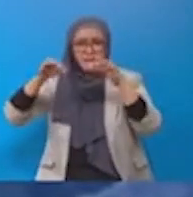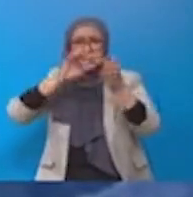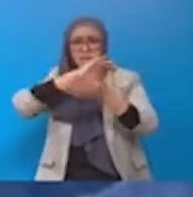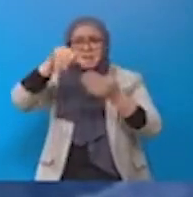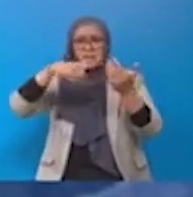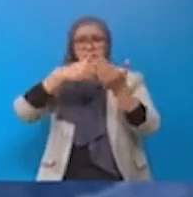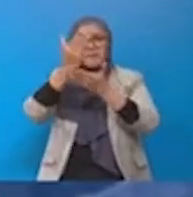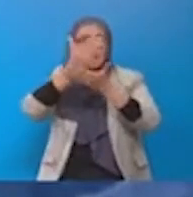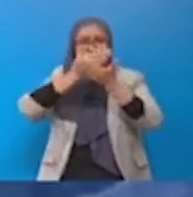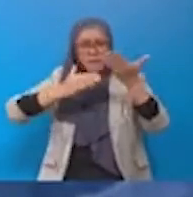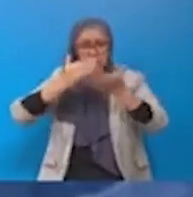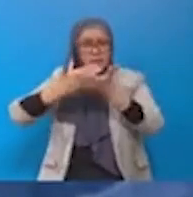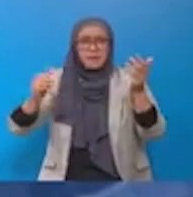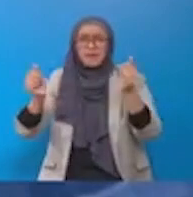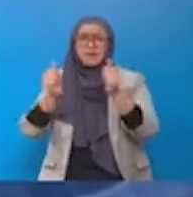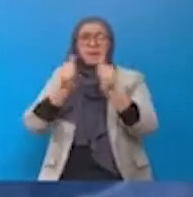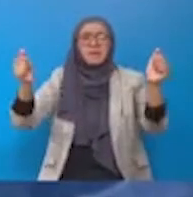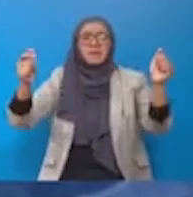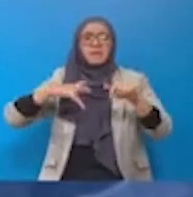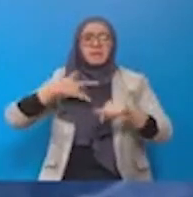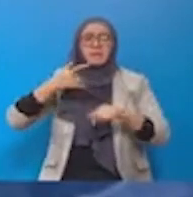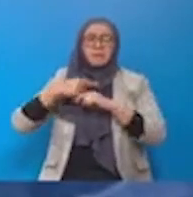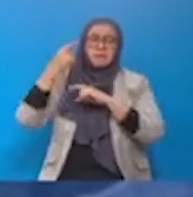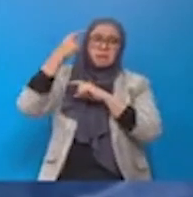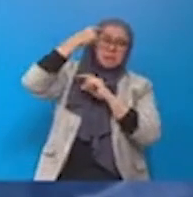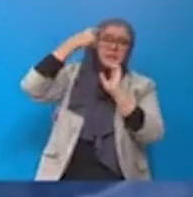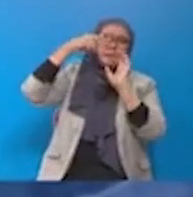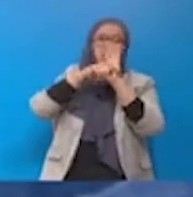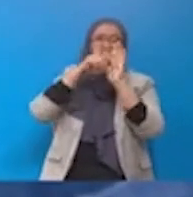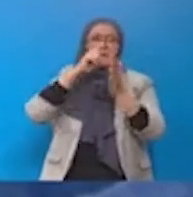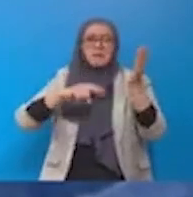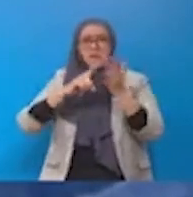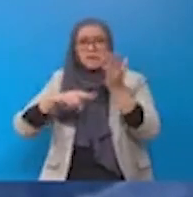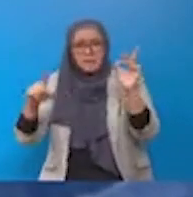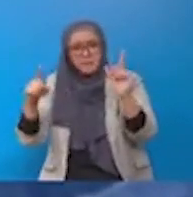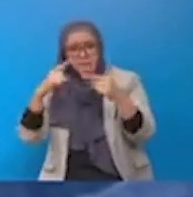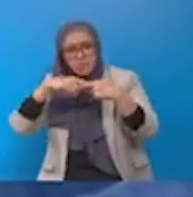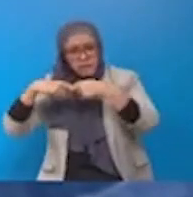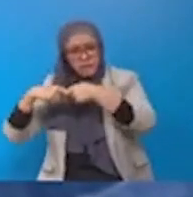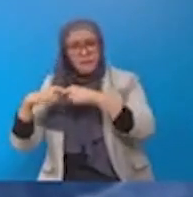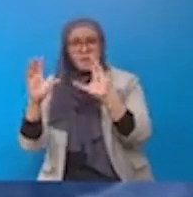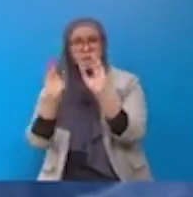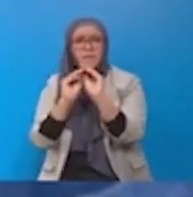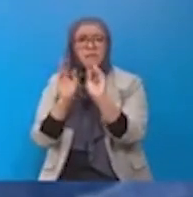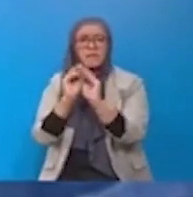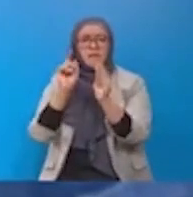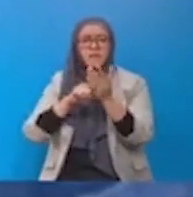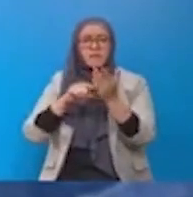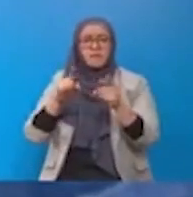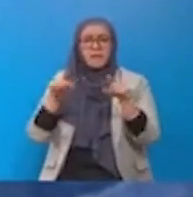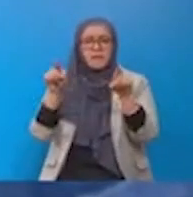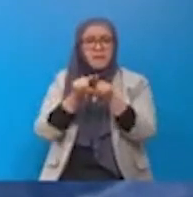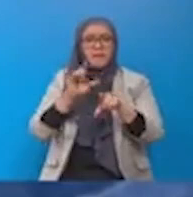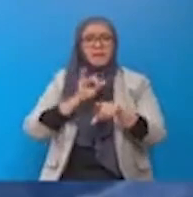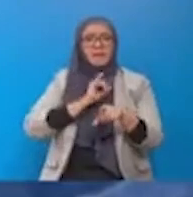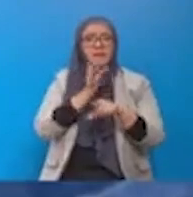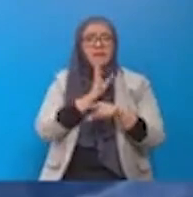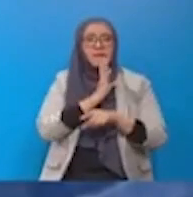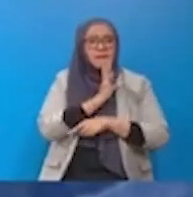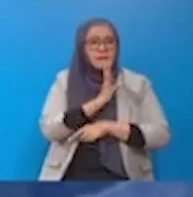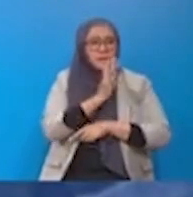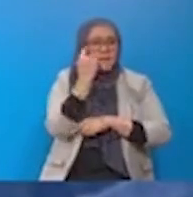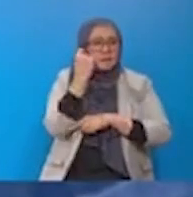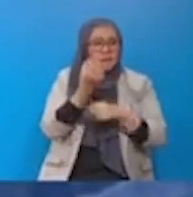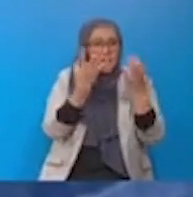the Hai langsung tidak ada prejudis sadap Sedangkan ini sebagaimana sebut beberapa ketetapan